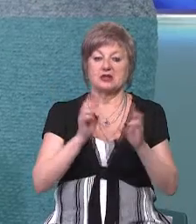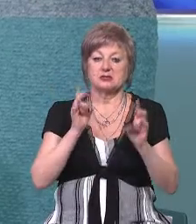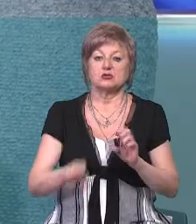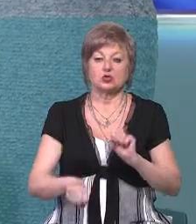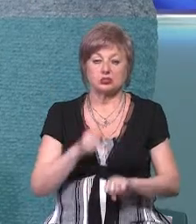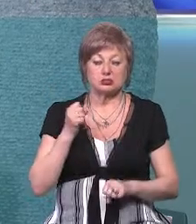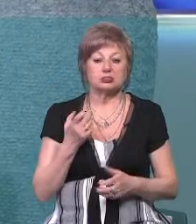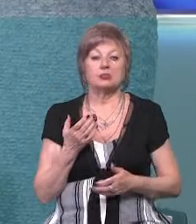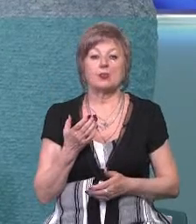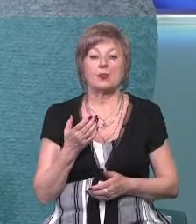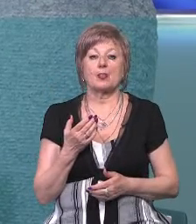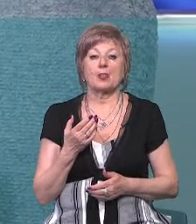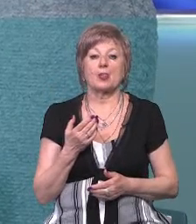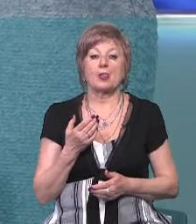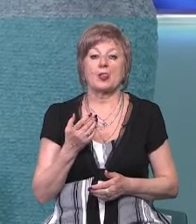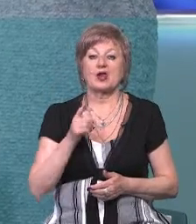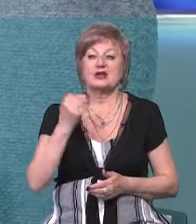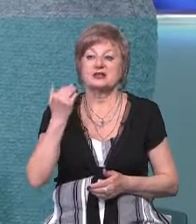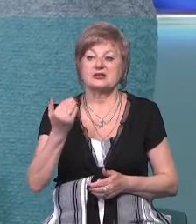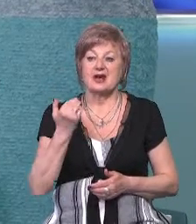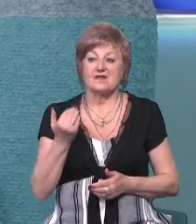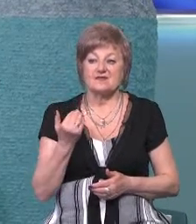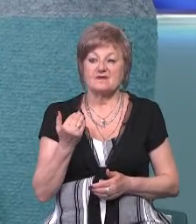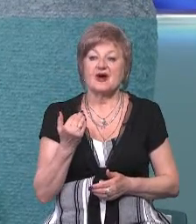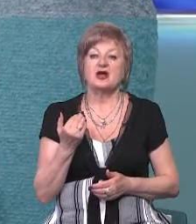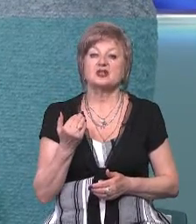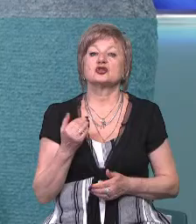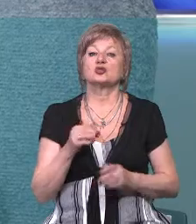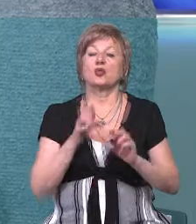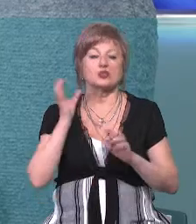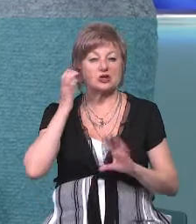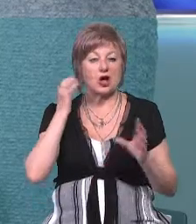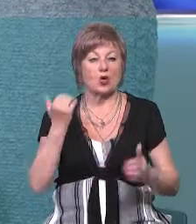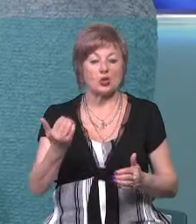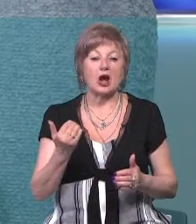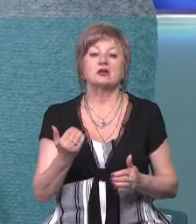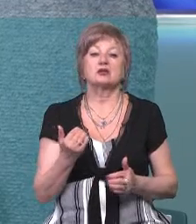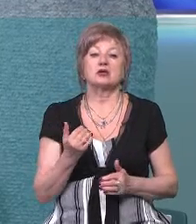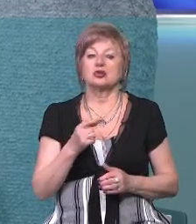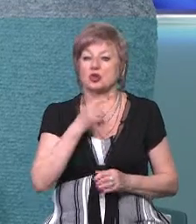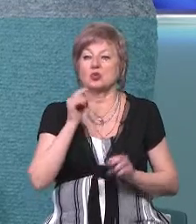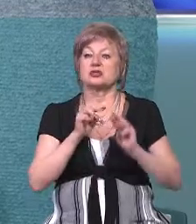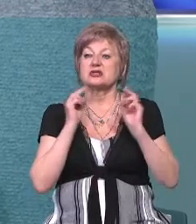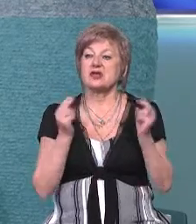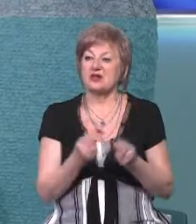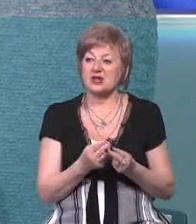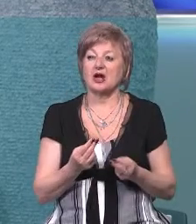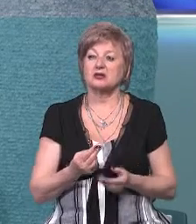лунало, начебто, за вашими словами, радіо Російської Федерації. От стосовно цього є якісь